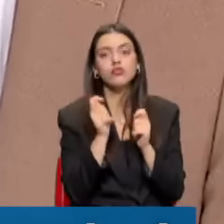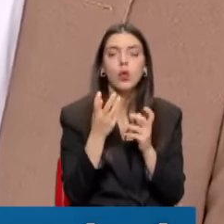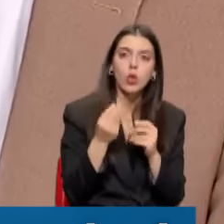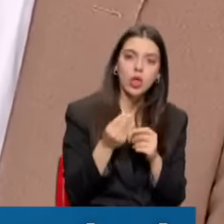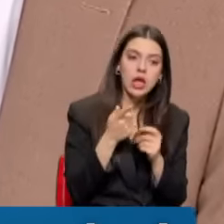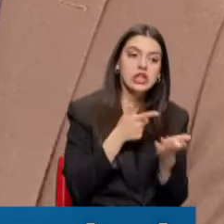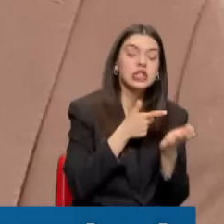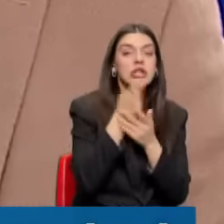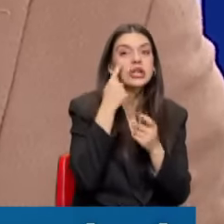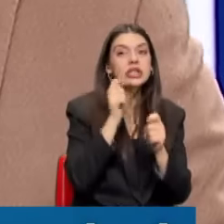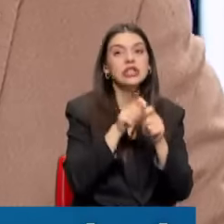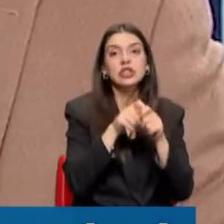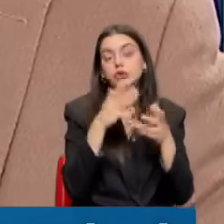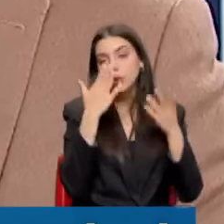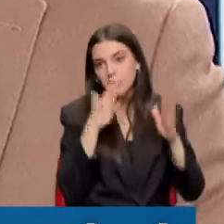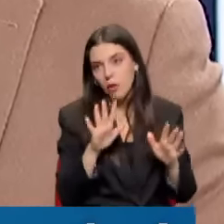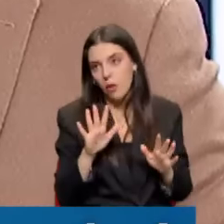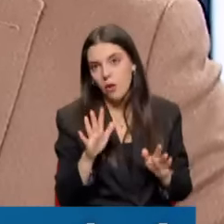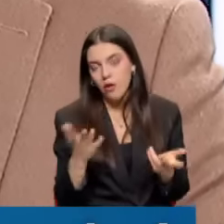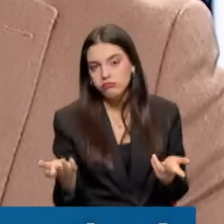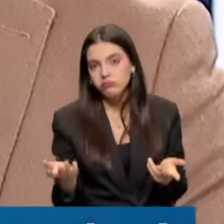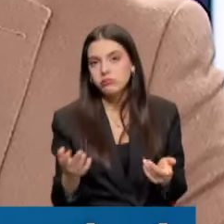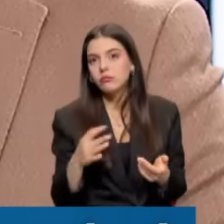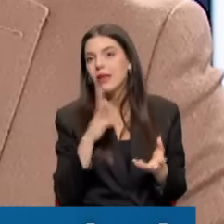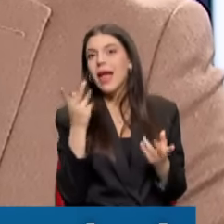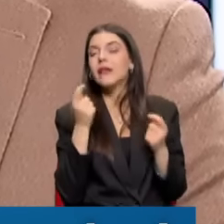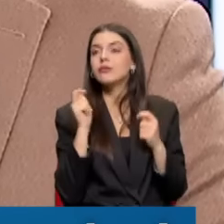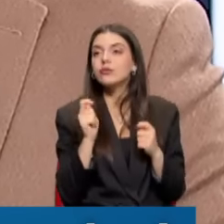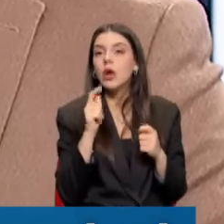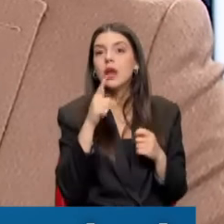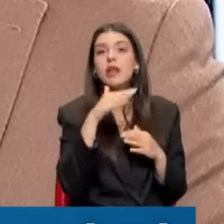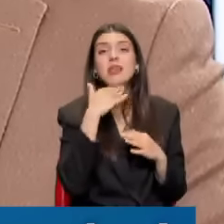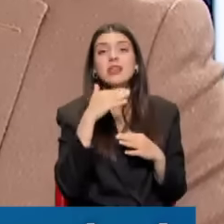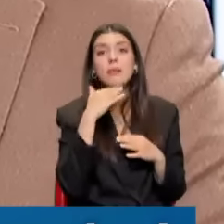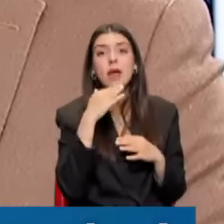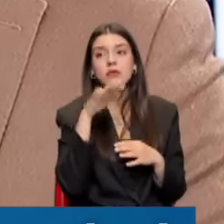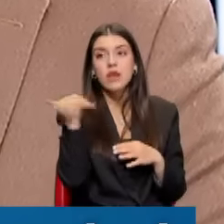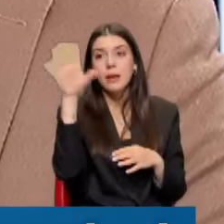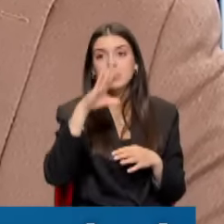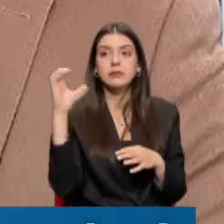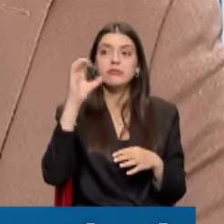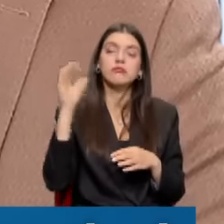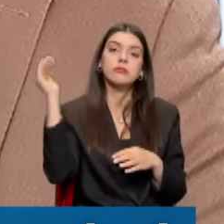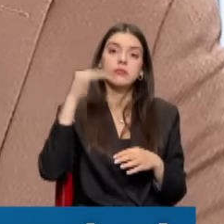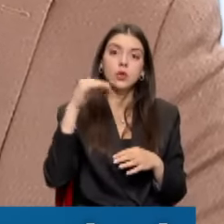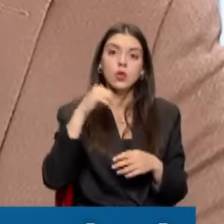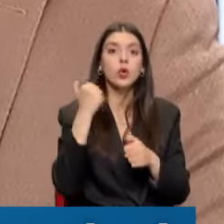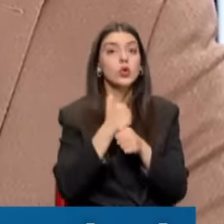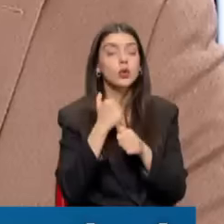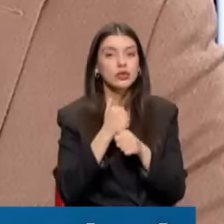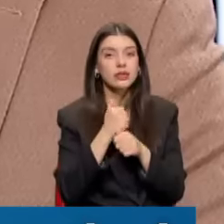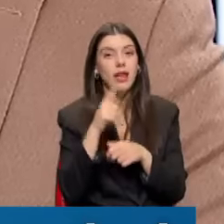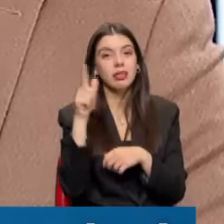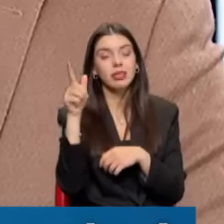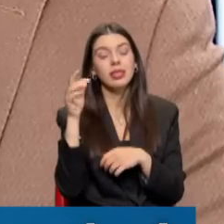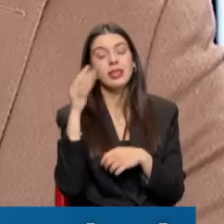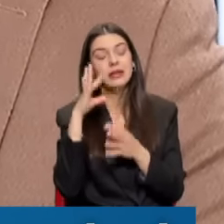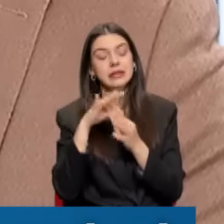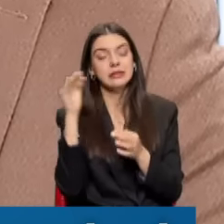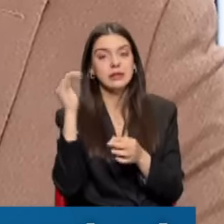işçisiz sorunları var en büyük sorun Yani şeyden artık yabancı işçiler çayları topluyor Gürcü işçiler topluyor tabii böyle